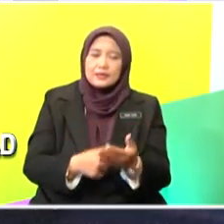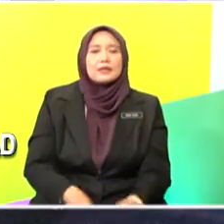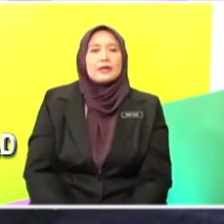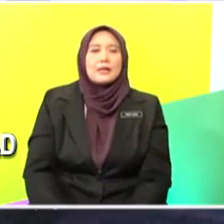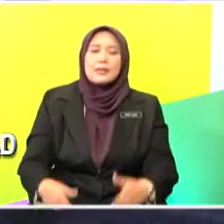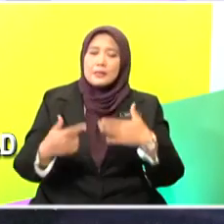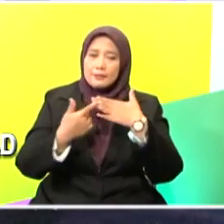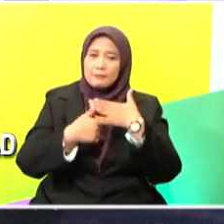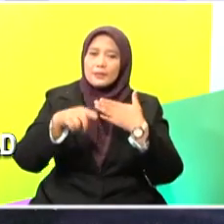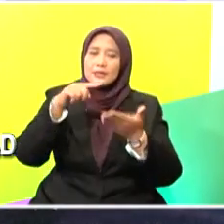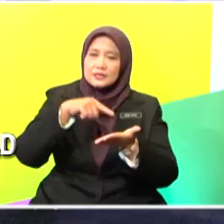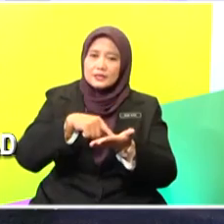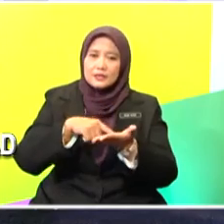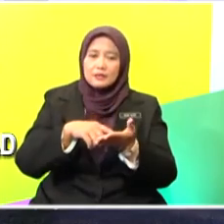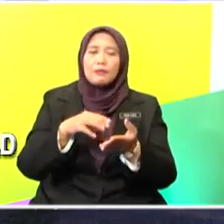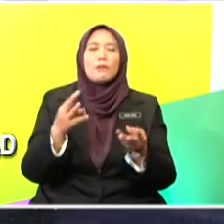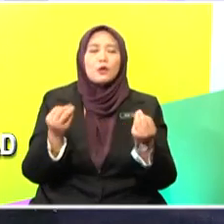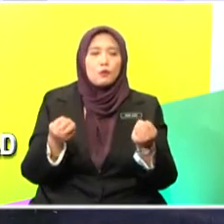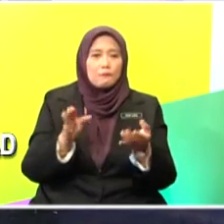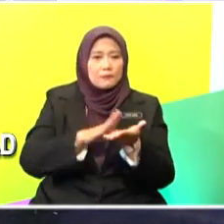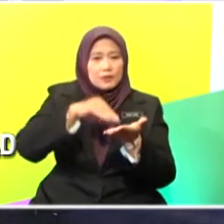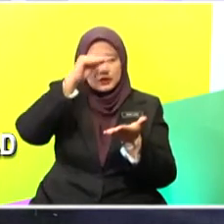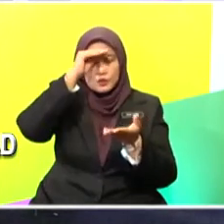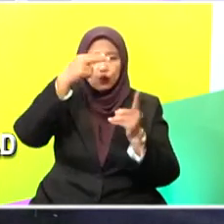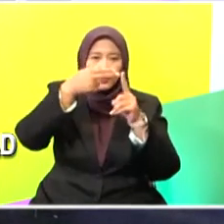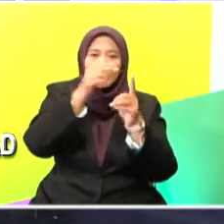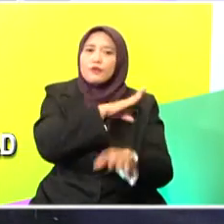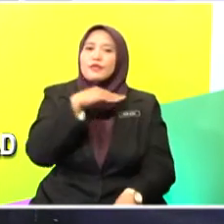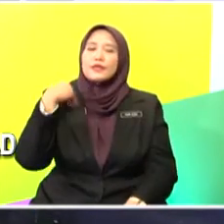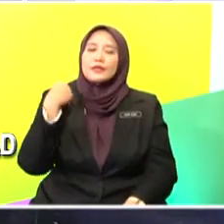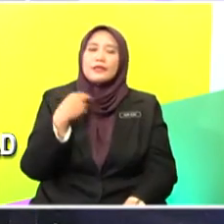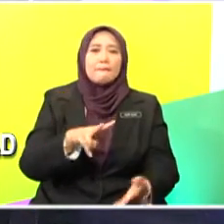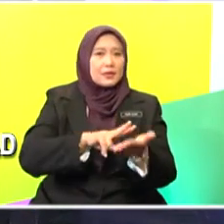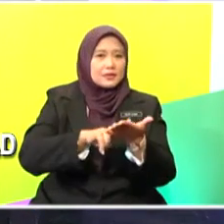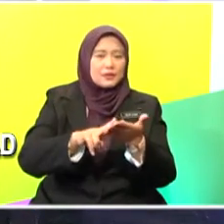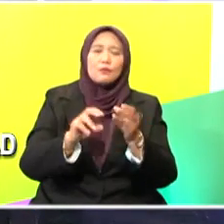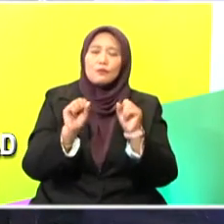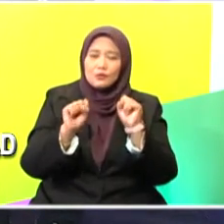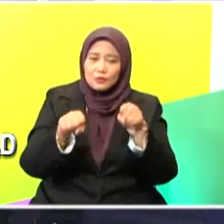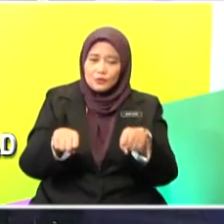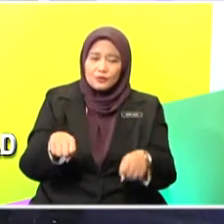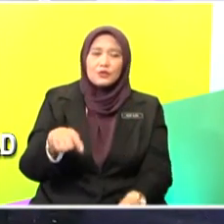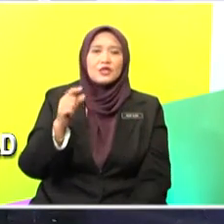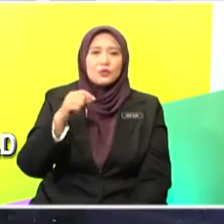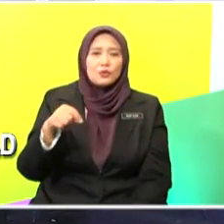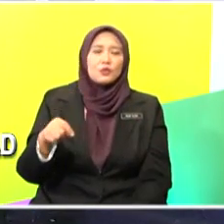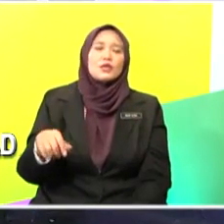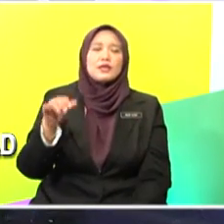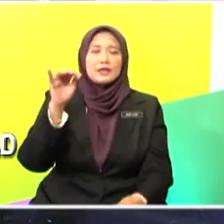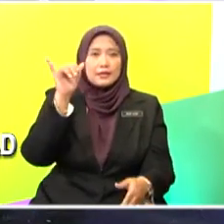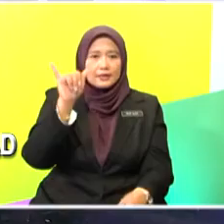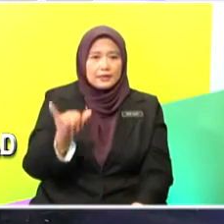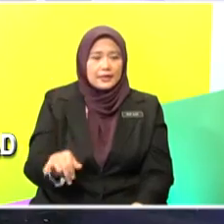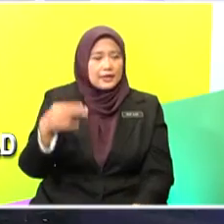dan membaca, Hakim dah boleh tulis apa yang Hakim baca. Betul,